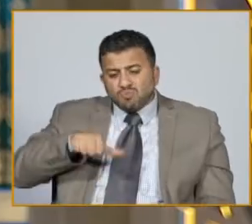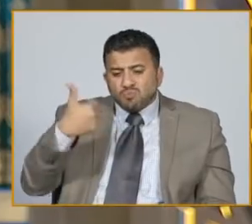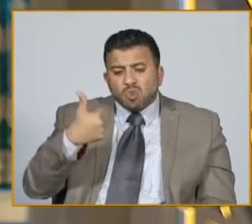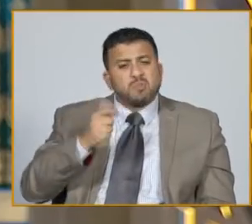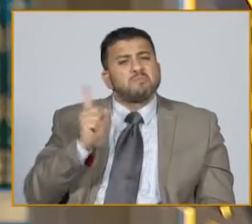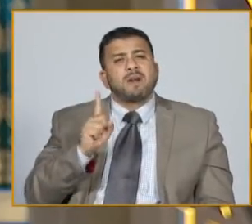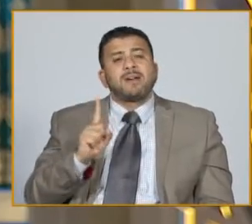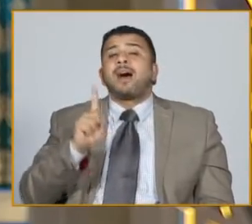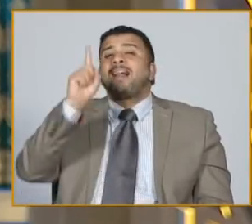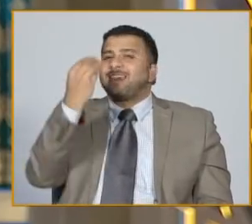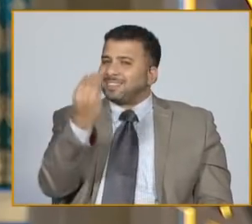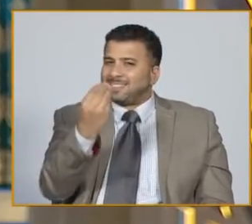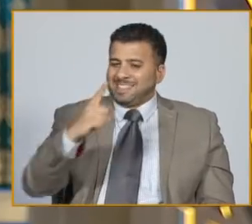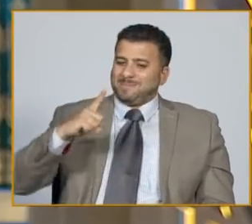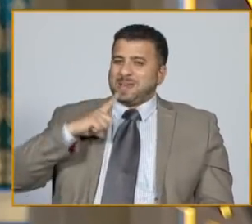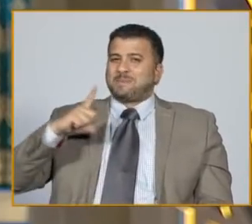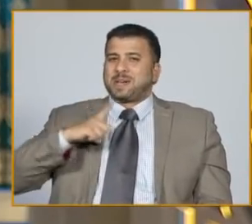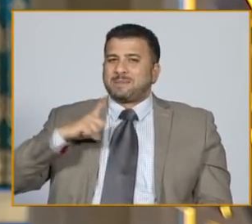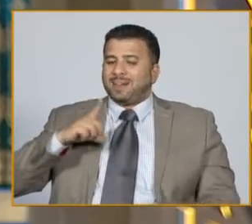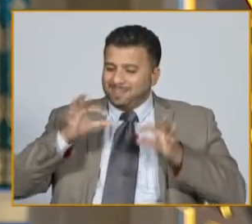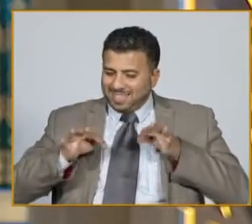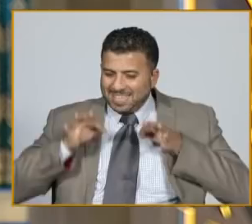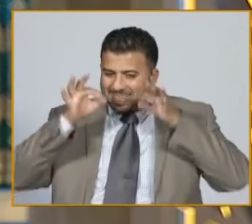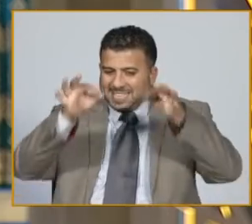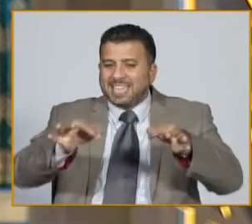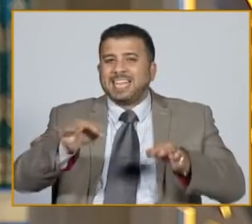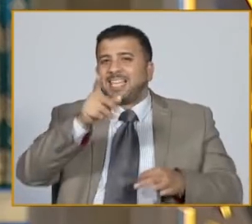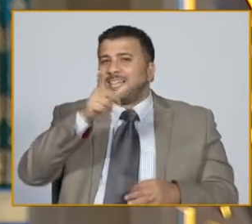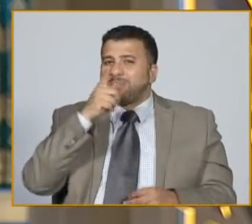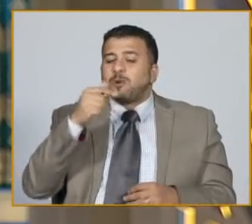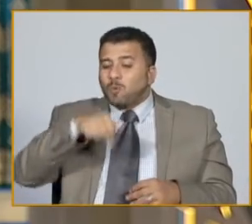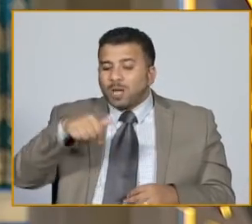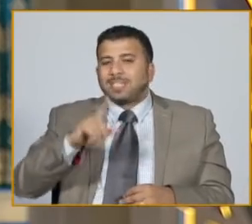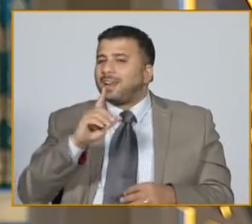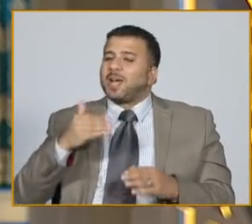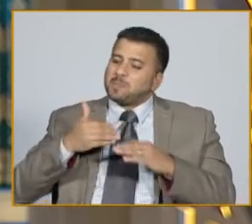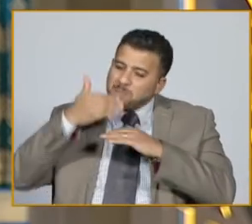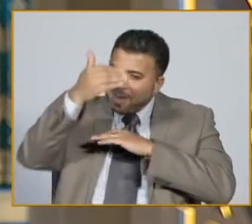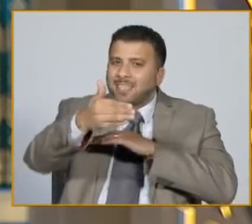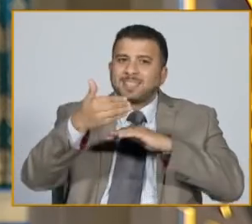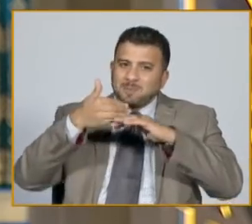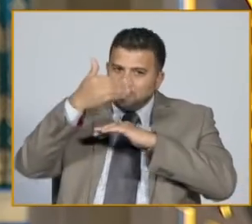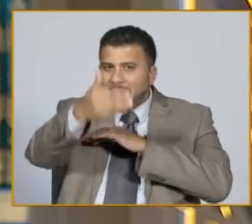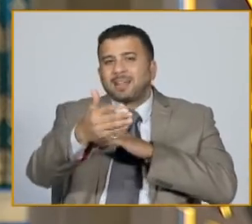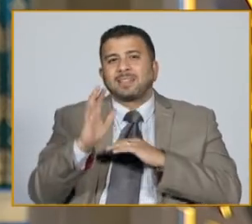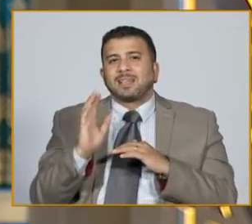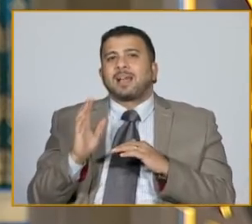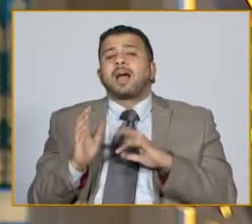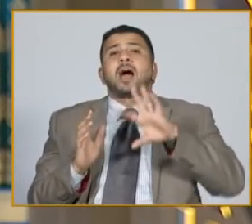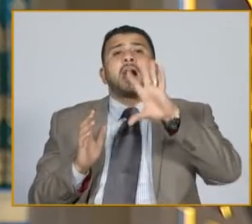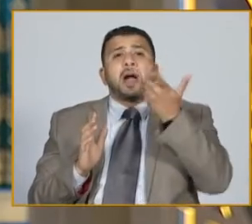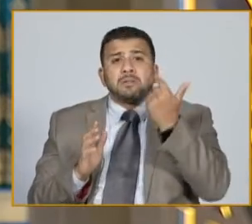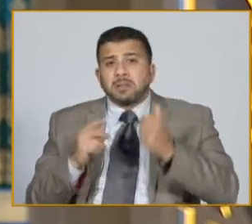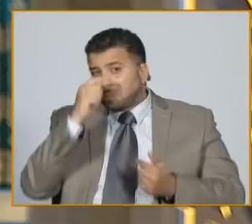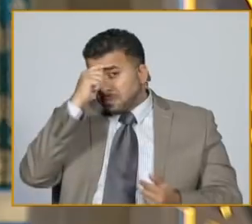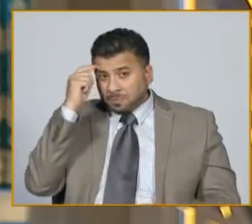عنه من البلاء مثله، أو أنه يستجيب له لكن بعد حين وبعد فترة، أو يكون ممن